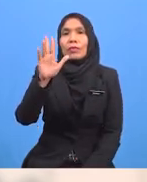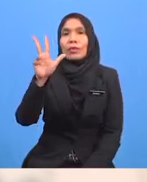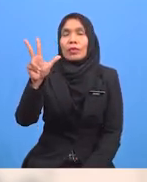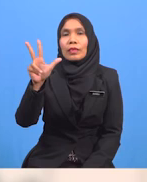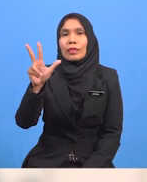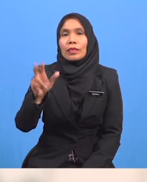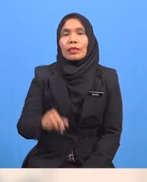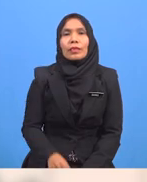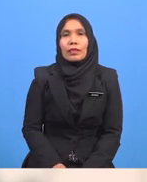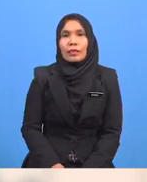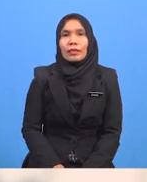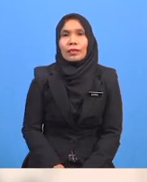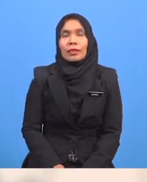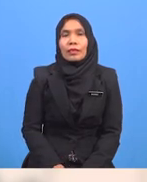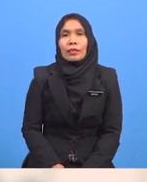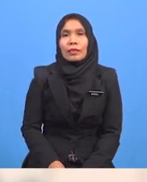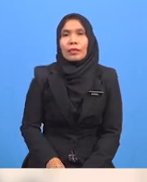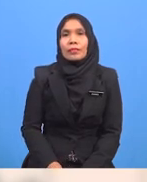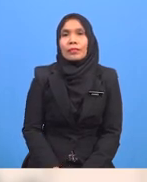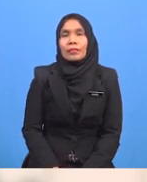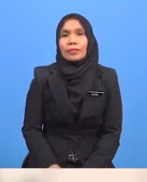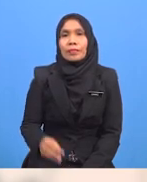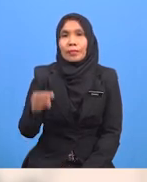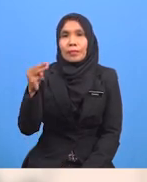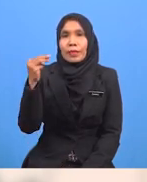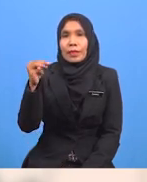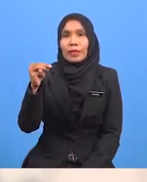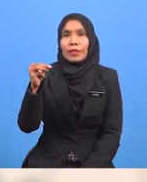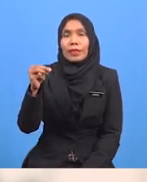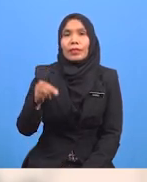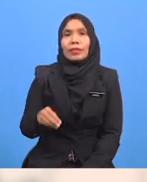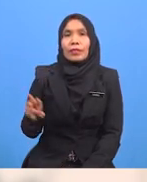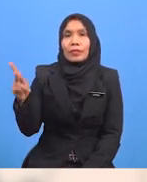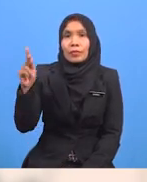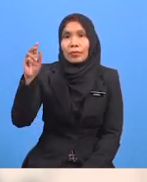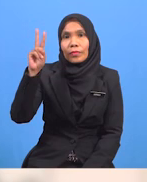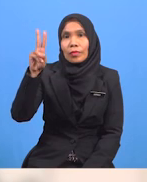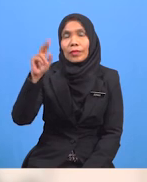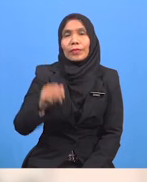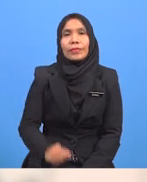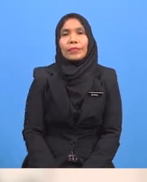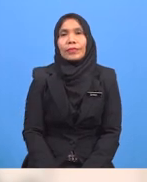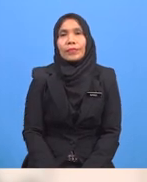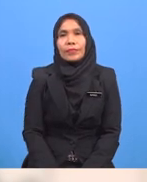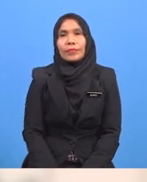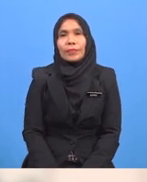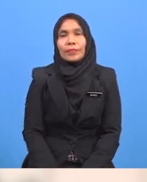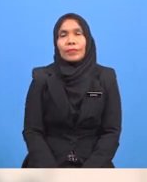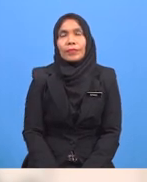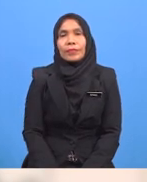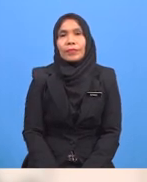53 M2 kedua kita akan mengira luas segitiga by